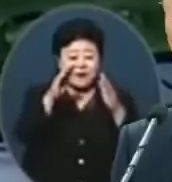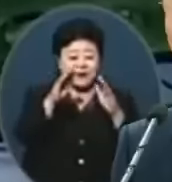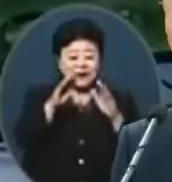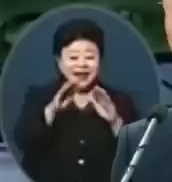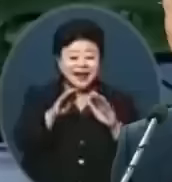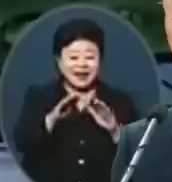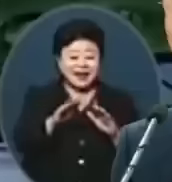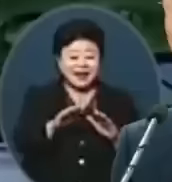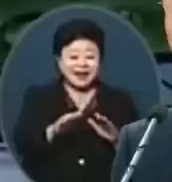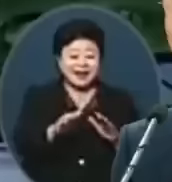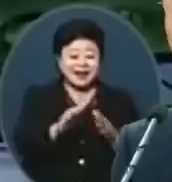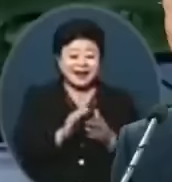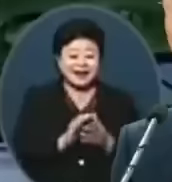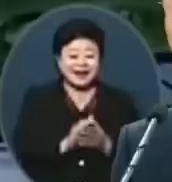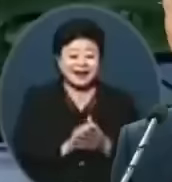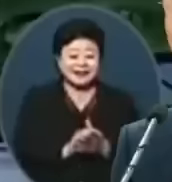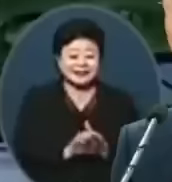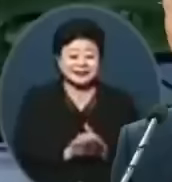간구하노라.